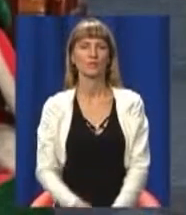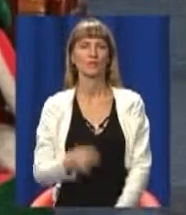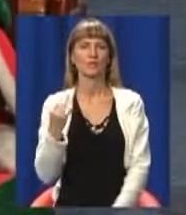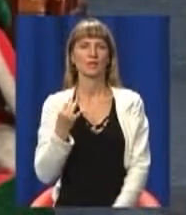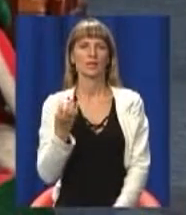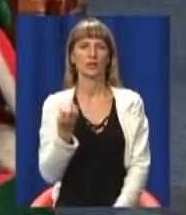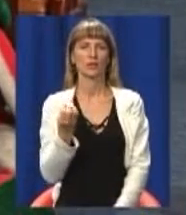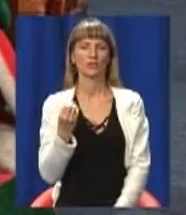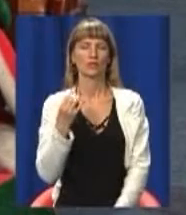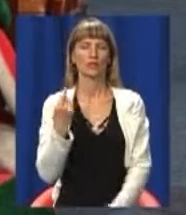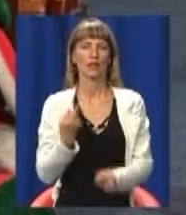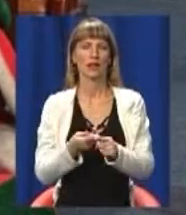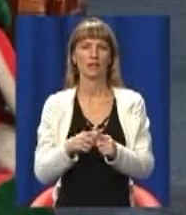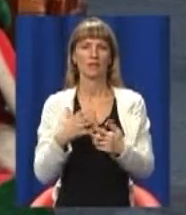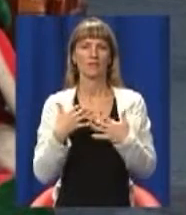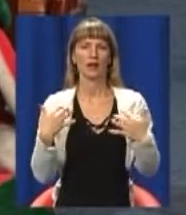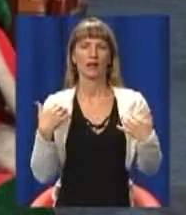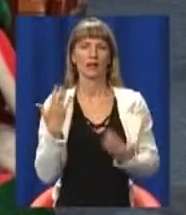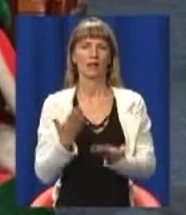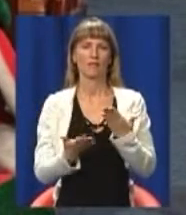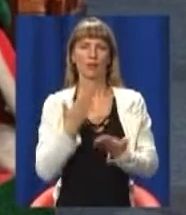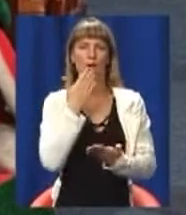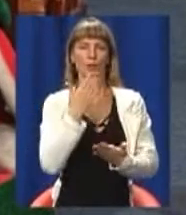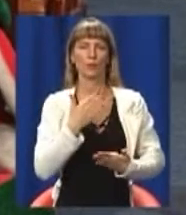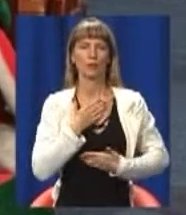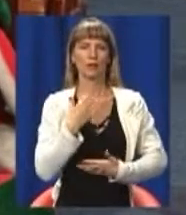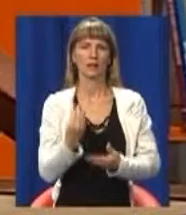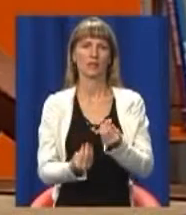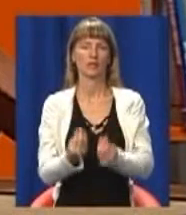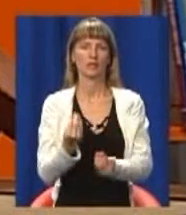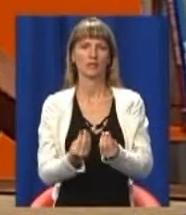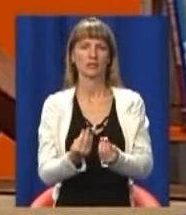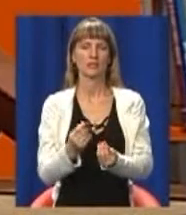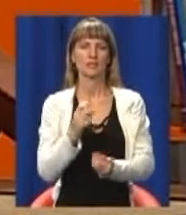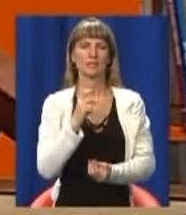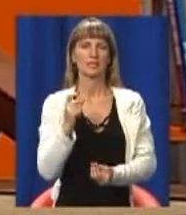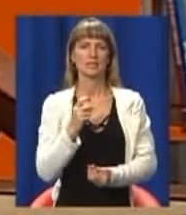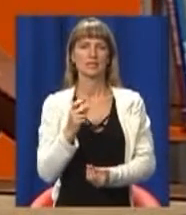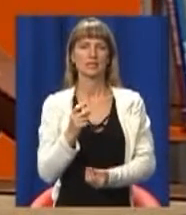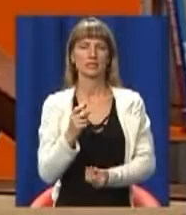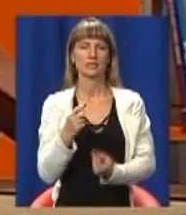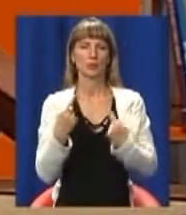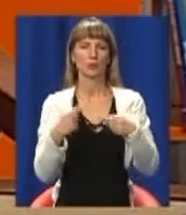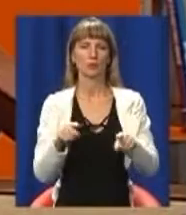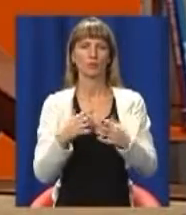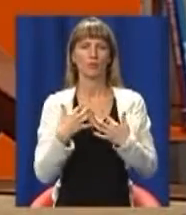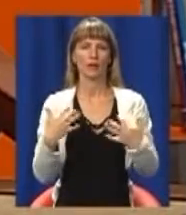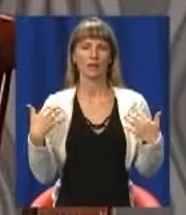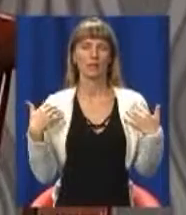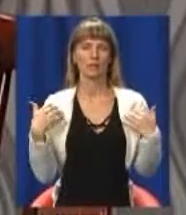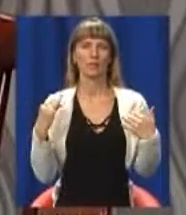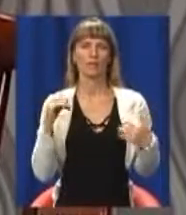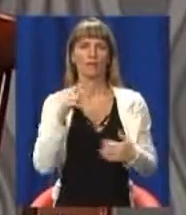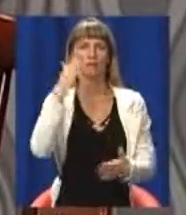цікаво. А ще ці тваринки, мабуть, полюбляють бавитися з іншими тваринами. Так.